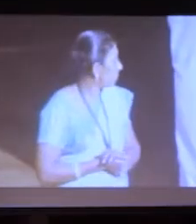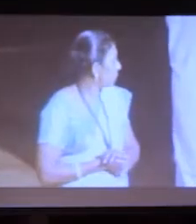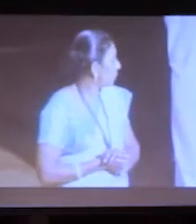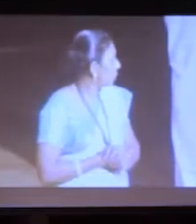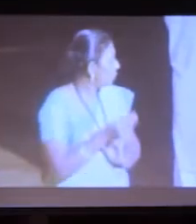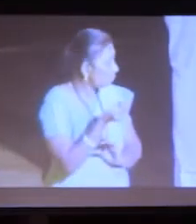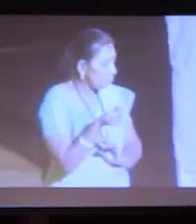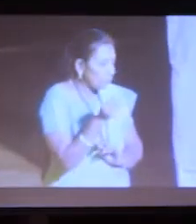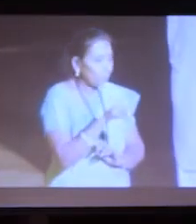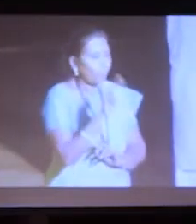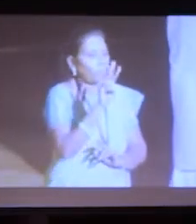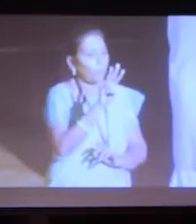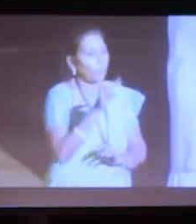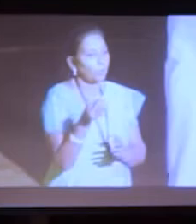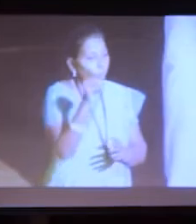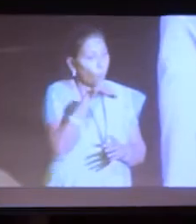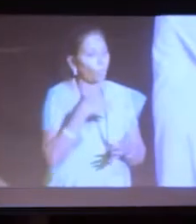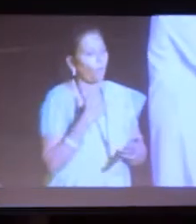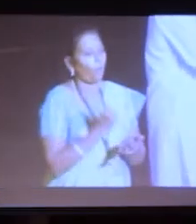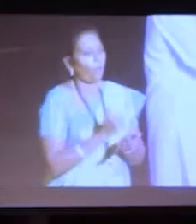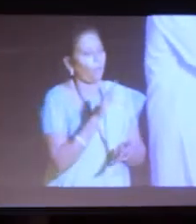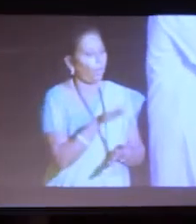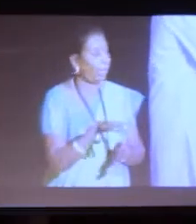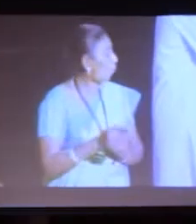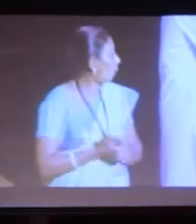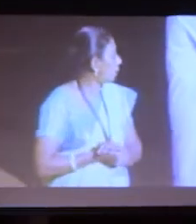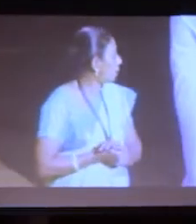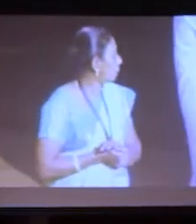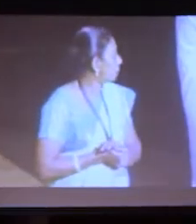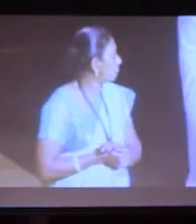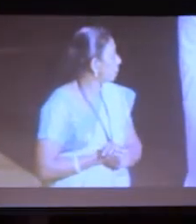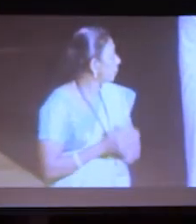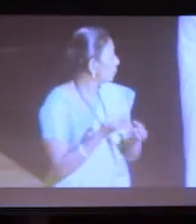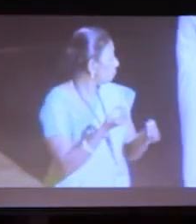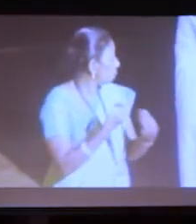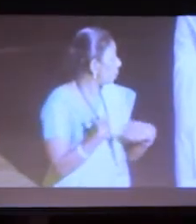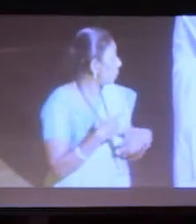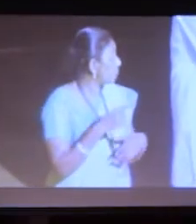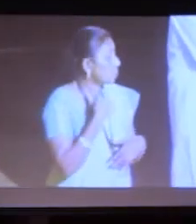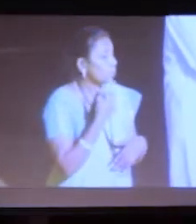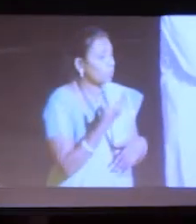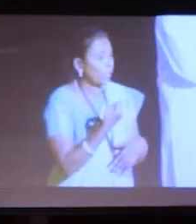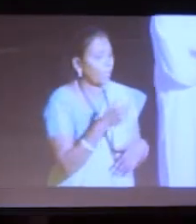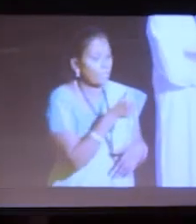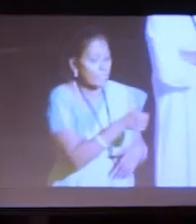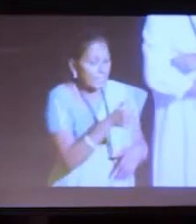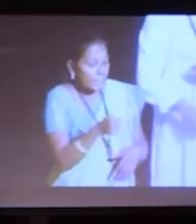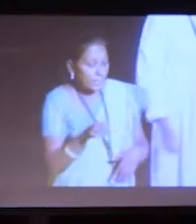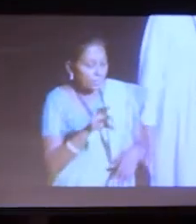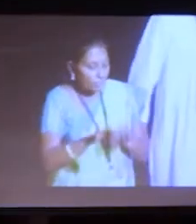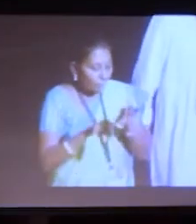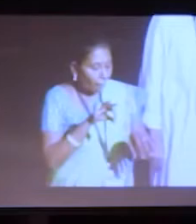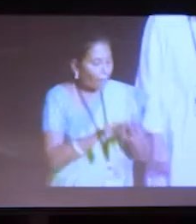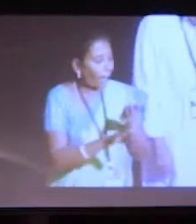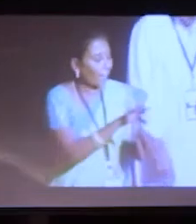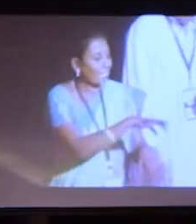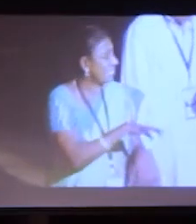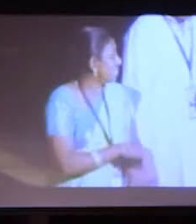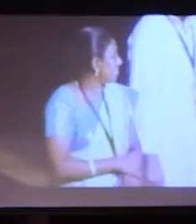ഇല്ലേ? നീ ഞങ്ങളോട് 6 പറഞ്ഞാക്കട്ടെ.